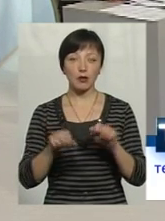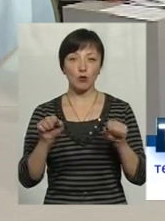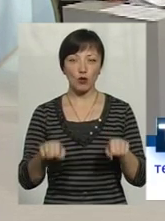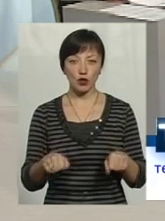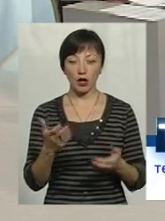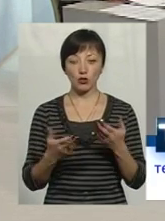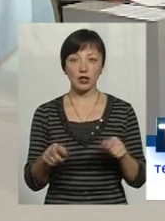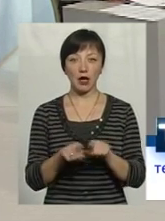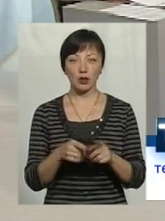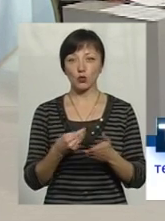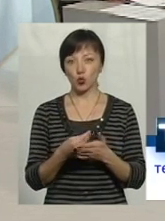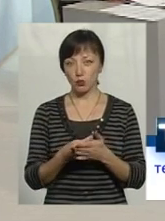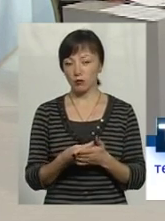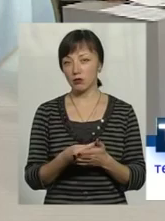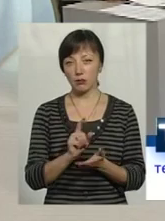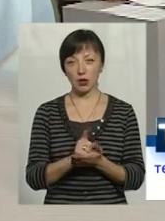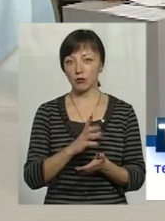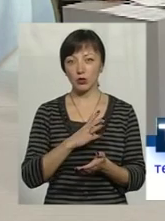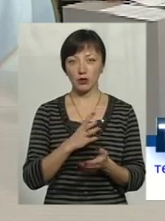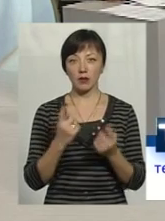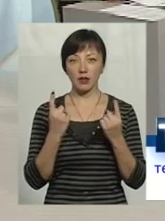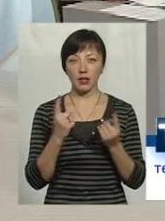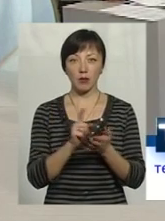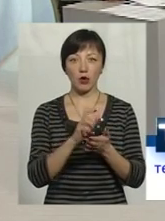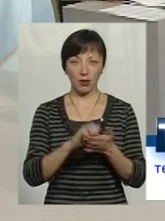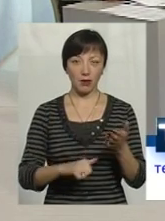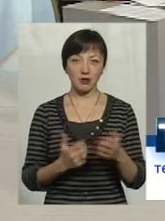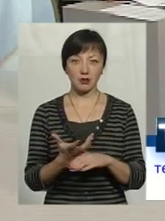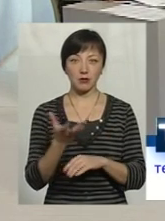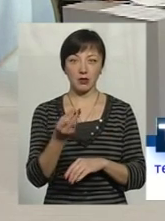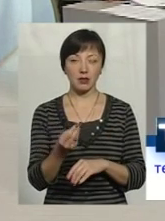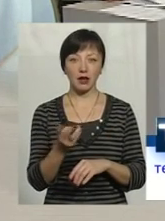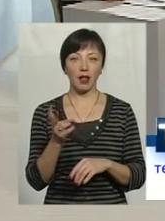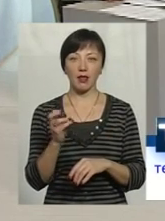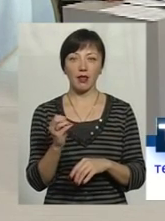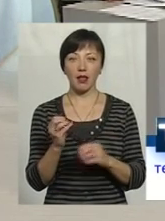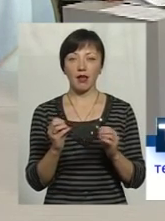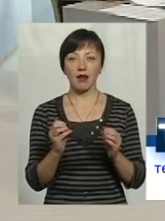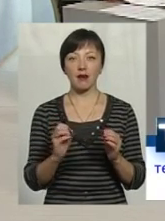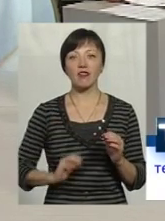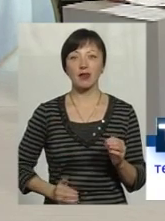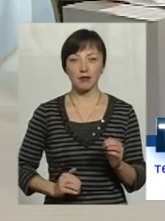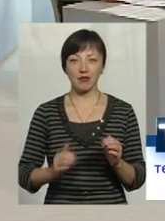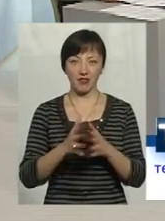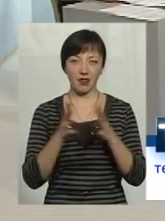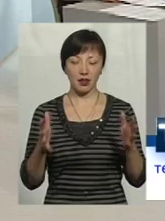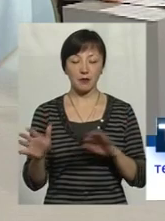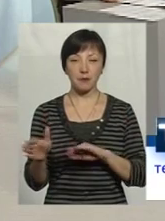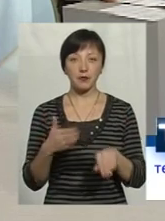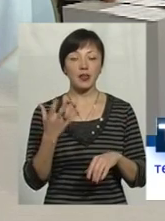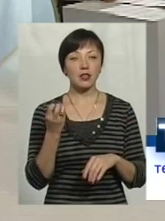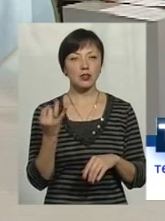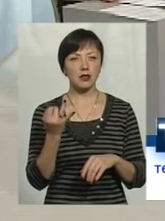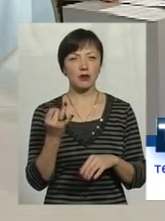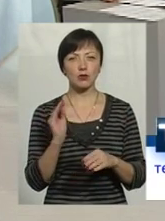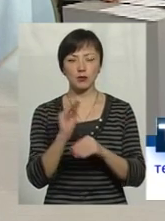Адже, якщо такі суми, то це ж мали бути і немаленькі податки, так, сплачені. І немаленькі юридичні особи. І ще цікаво,